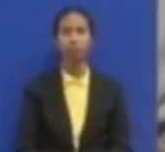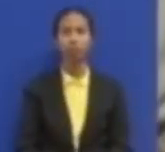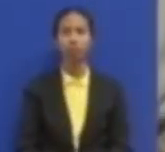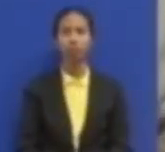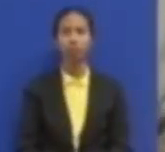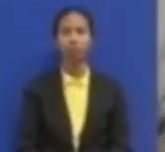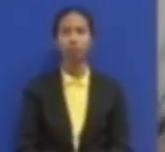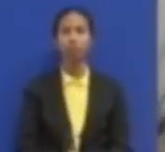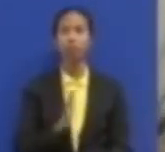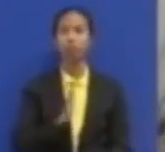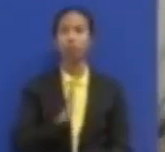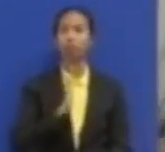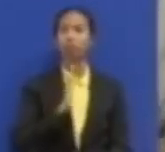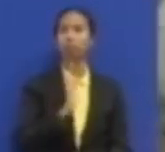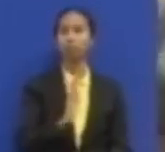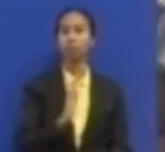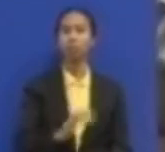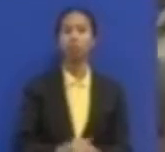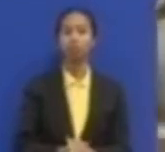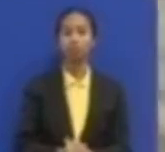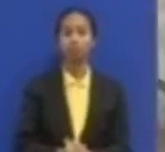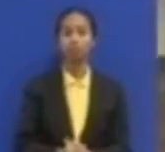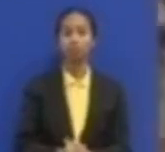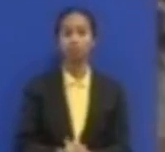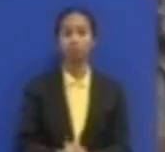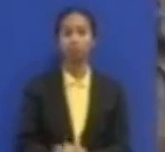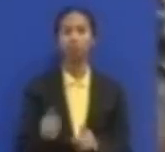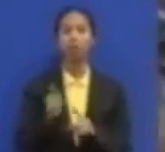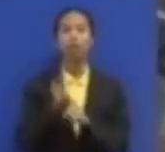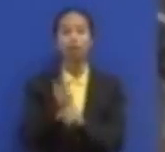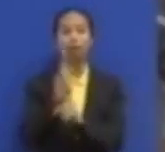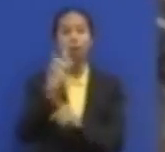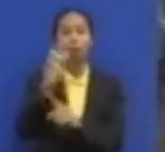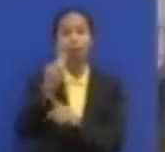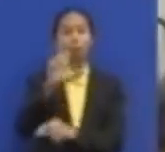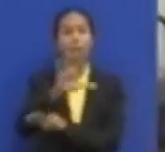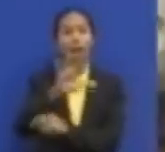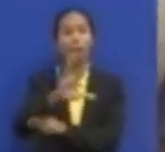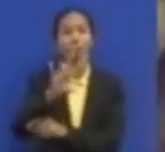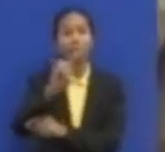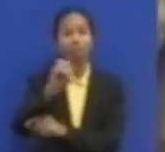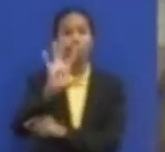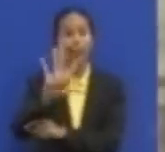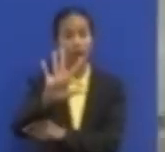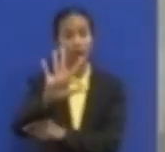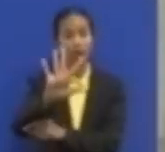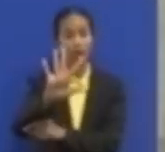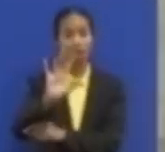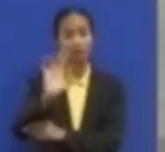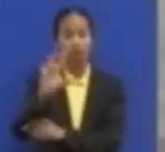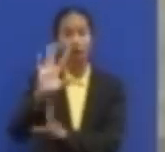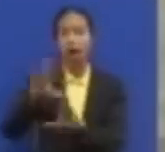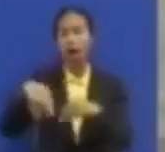ใช้ข้อบังคับข้อ75เนี่ยครับให้เกิดประโยช